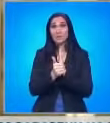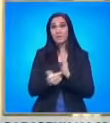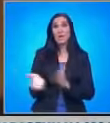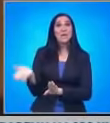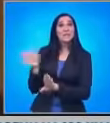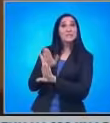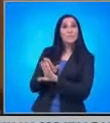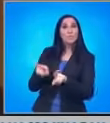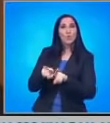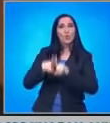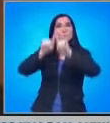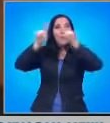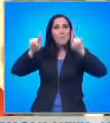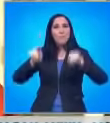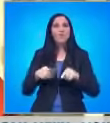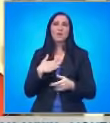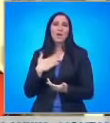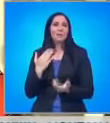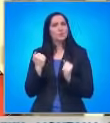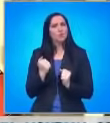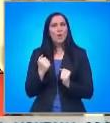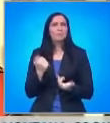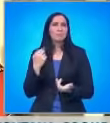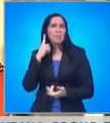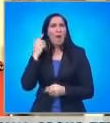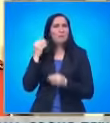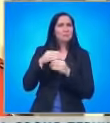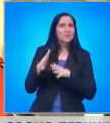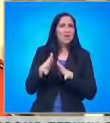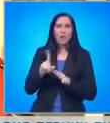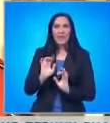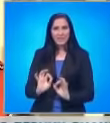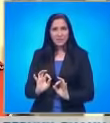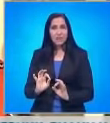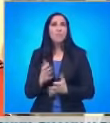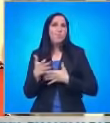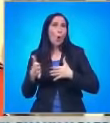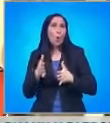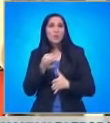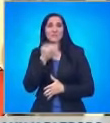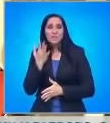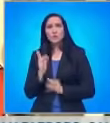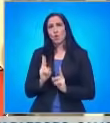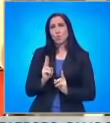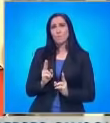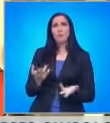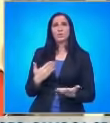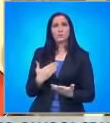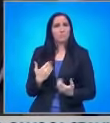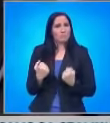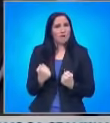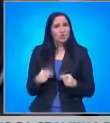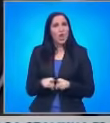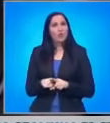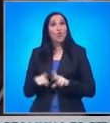подобни профили обикновено стоят тролове. Много хора свикнаха, че е нормално да се държиш като трол или да получаваш пари за трол, което е,